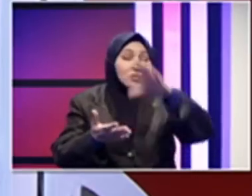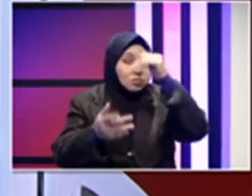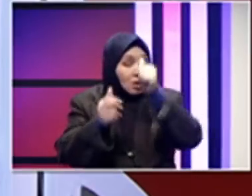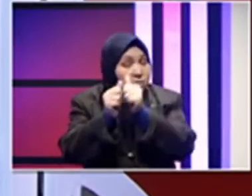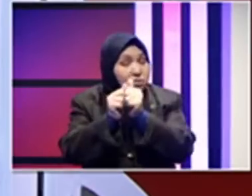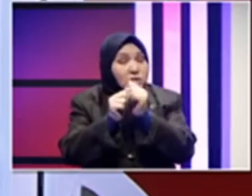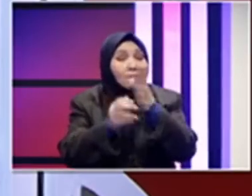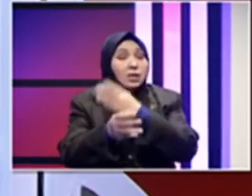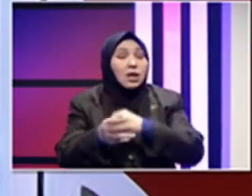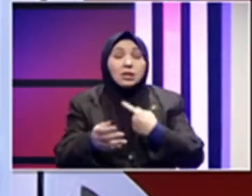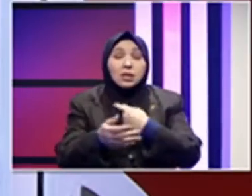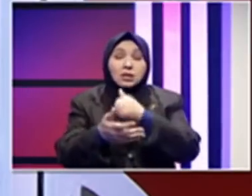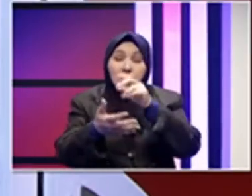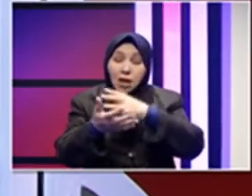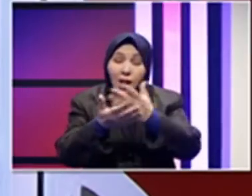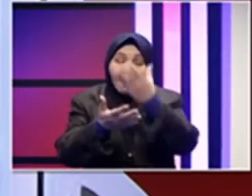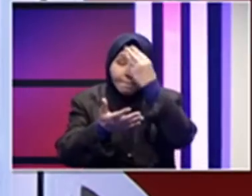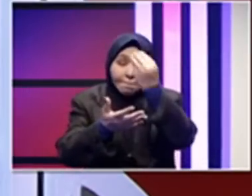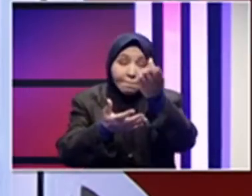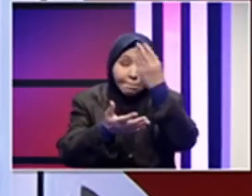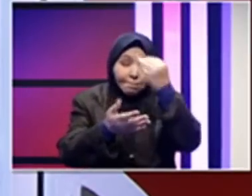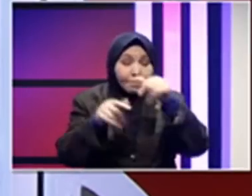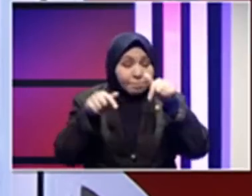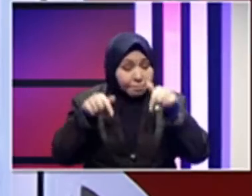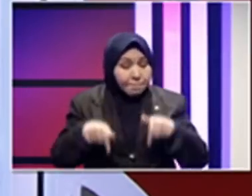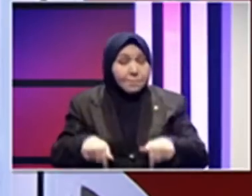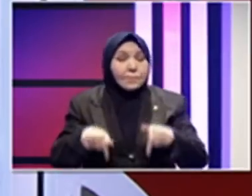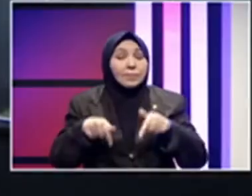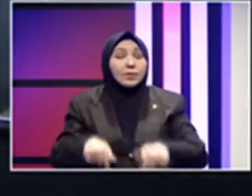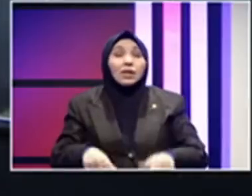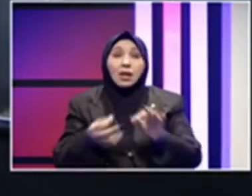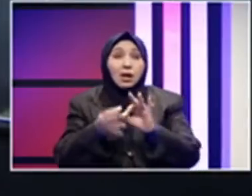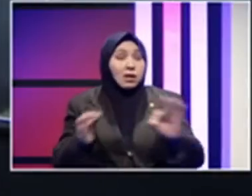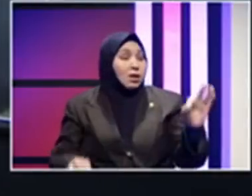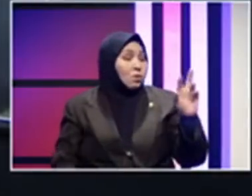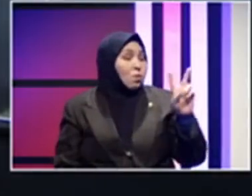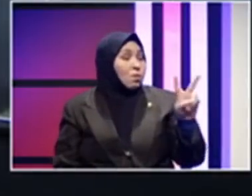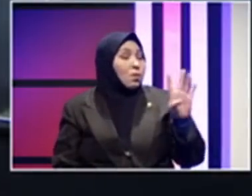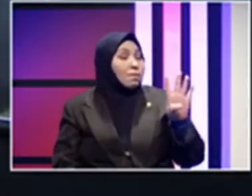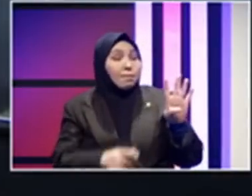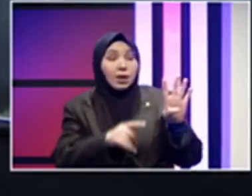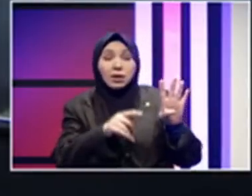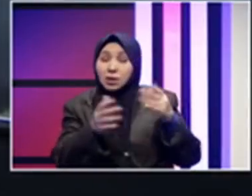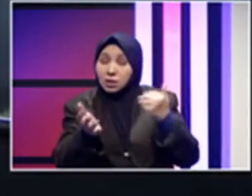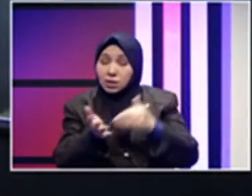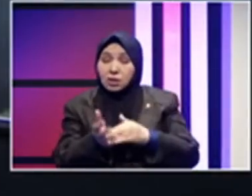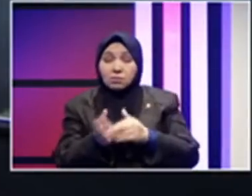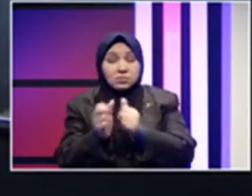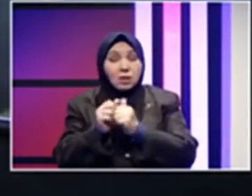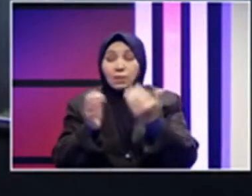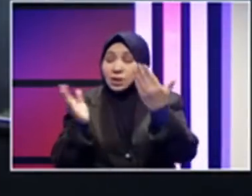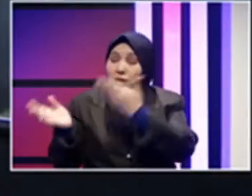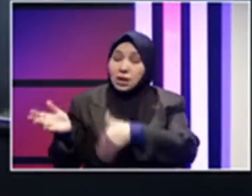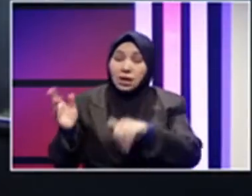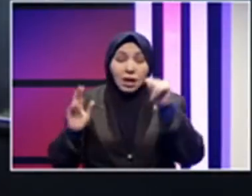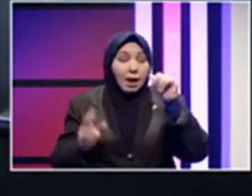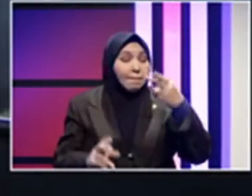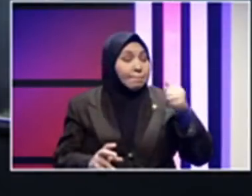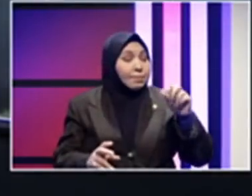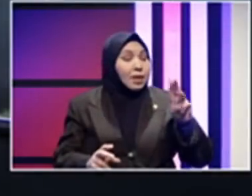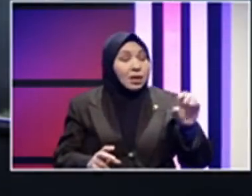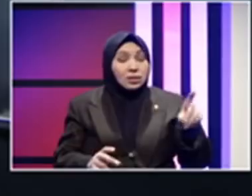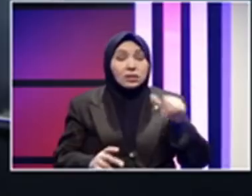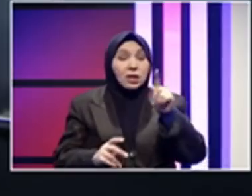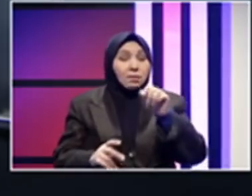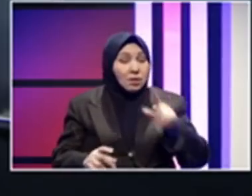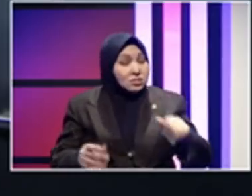dan kita nak ambil pelajaran pada hari ini. Ayat 24 sekali lagi bersama Ustaz Tarmizi. Terima kasih Fadhil Ustaz Fazrul, tuan-tuan dan